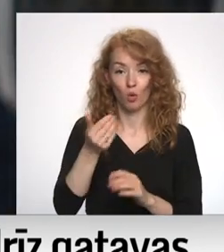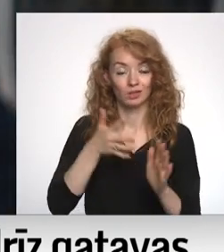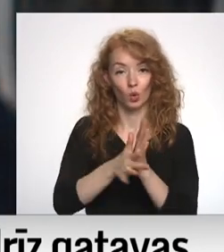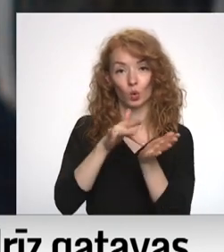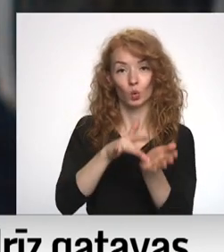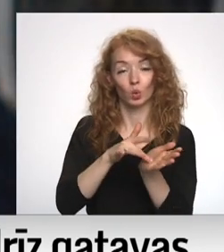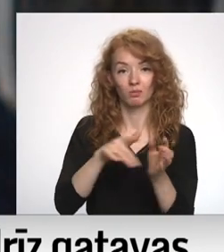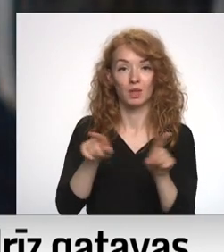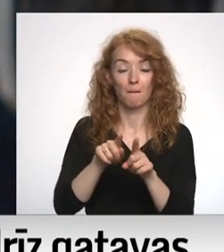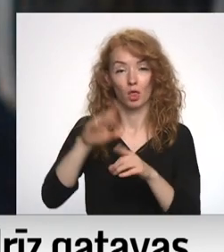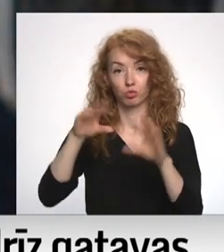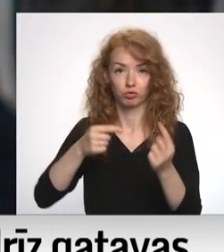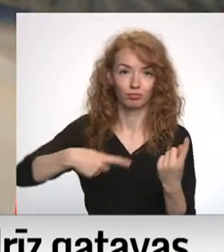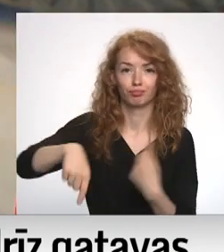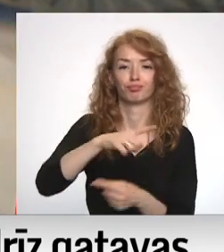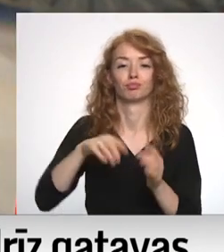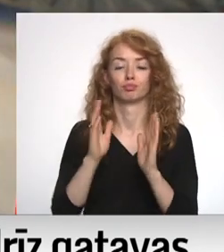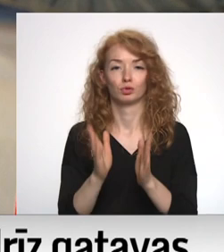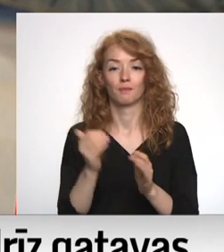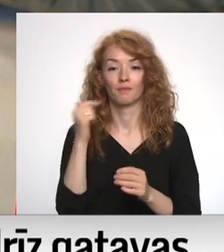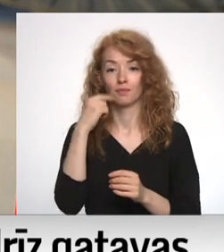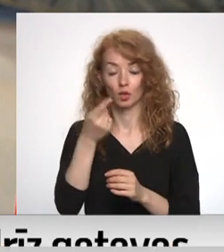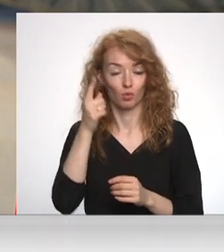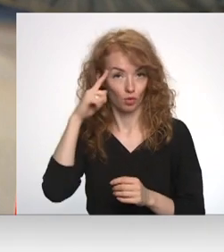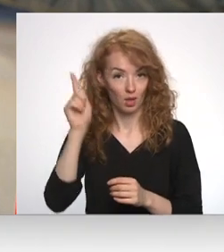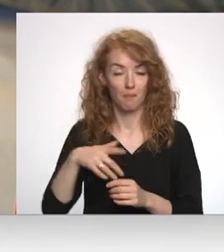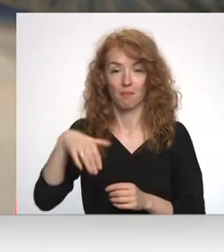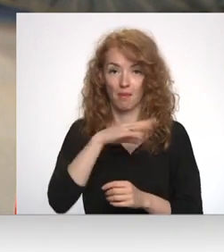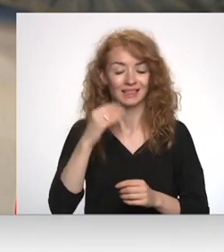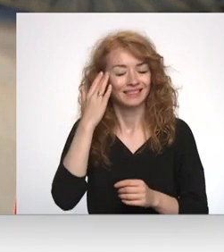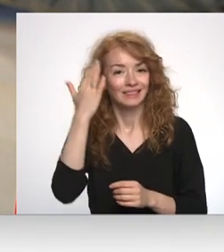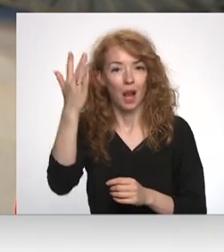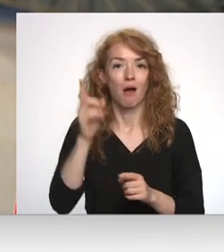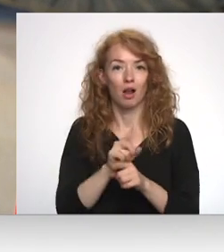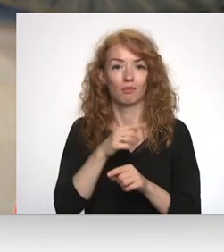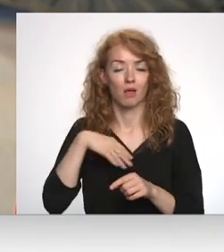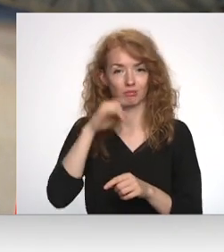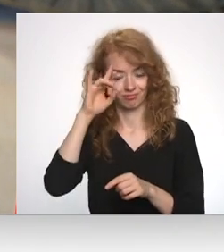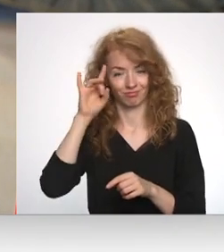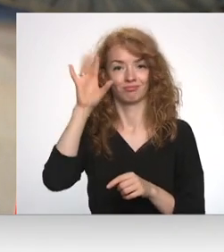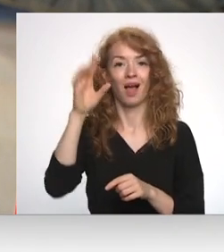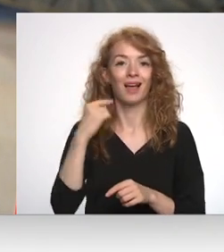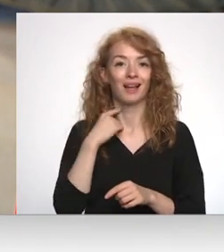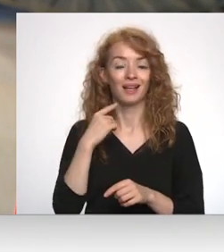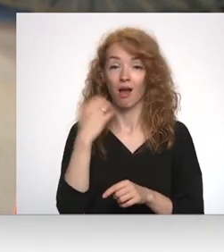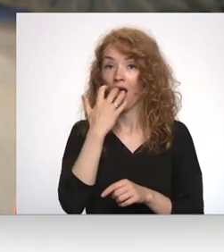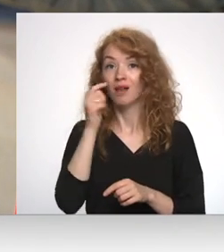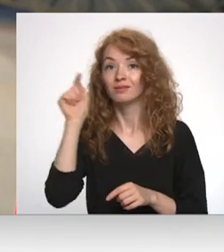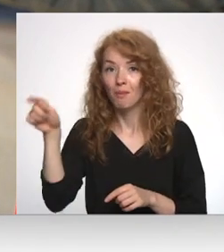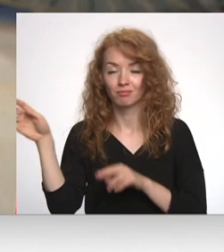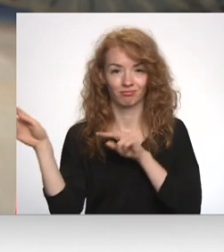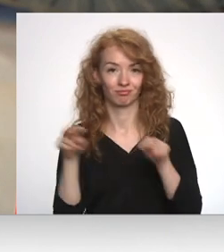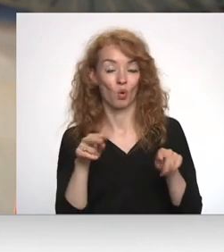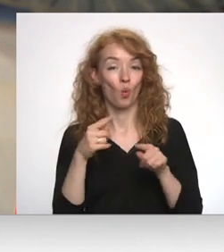tāpat pilsētas budžetā atgriezīsies. Protams, mēs liekam ļoti lielas cerības arī uz atpazīstamību, Rīgas atpazīstamību arī ārzemēs, jo mēs zinām,